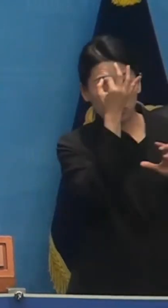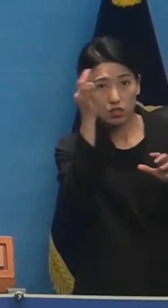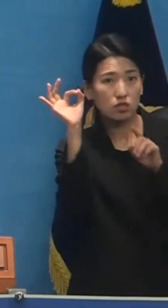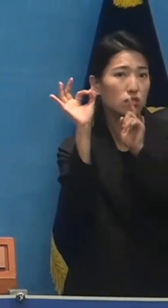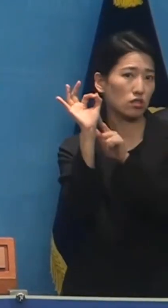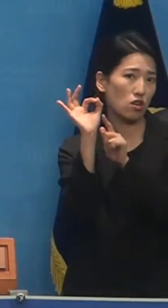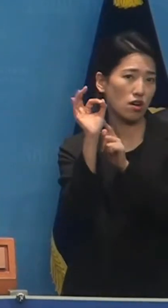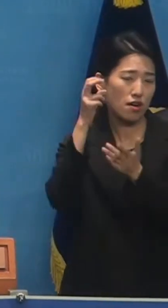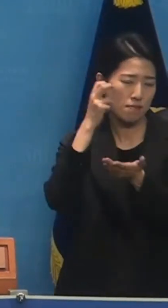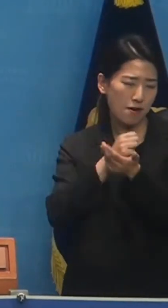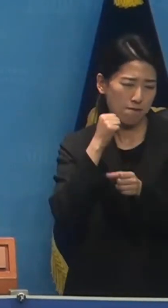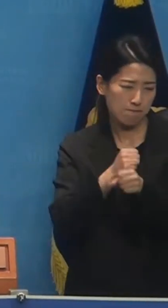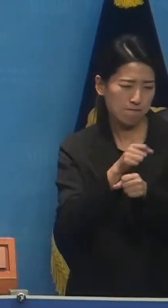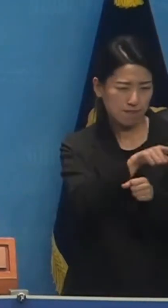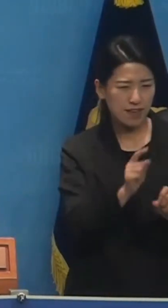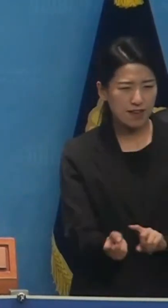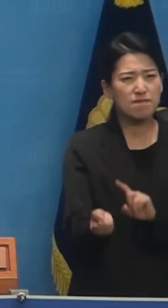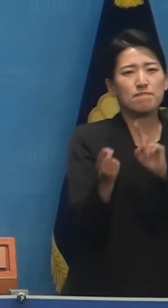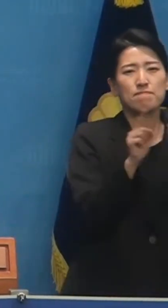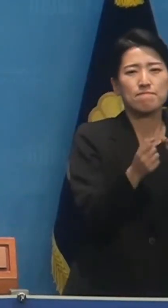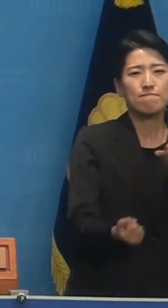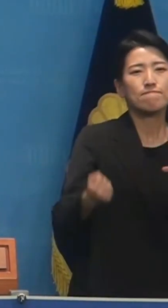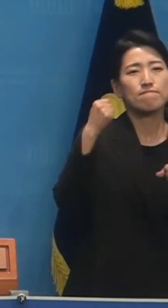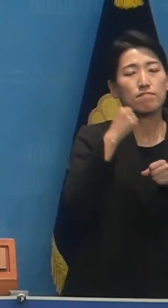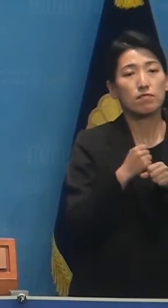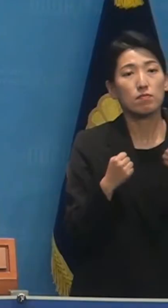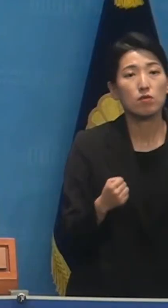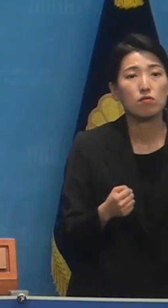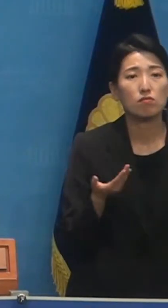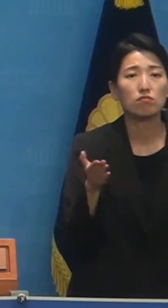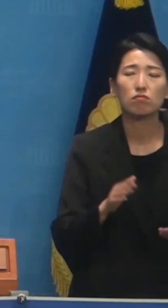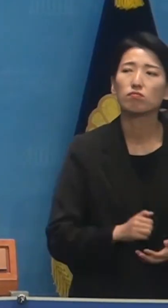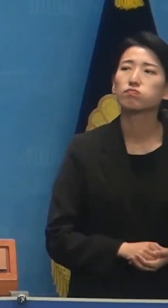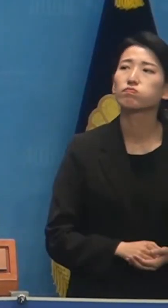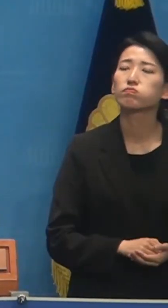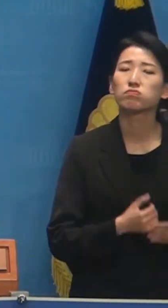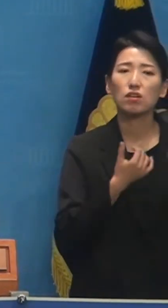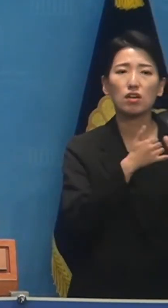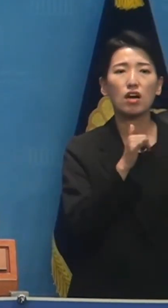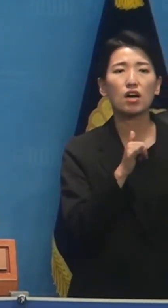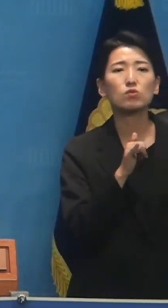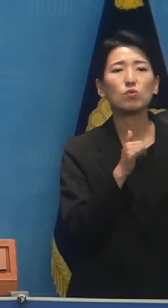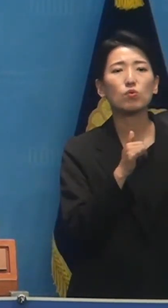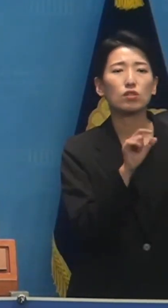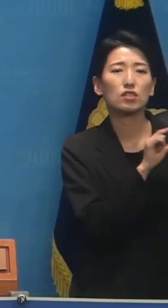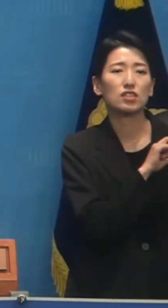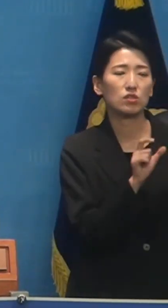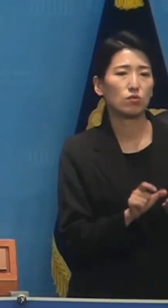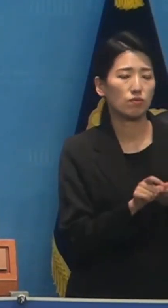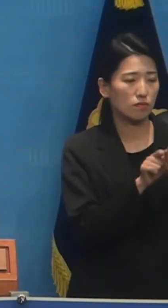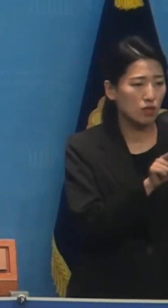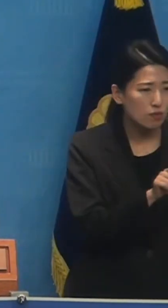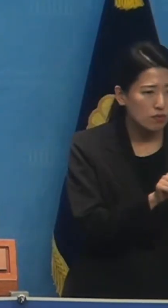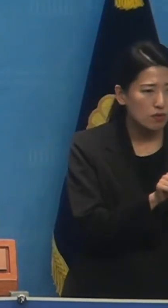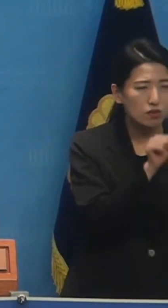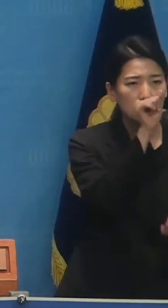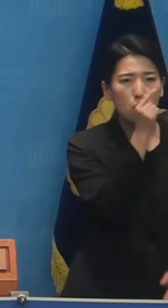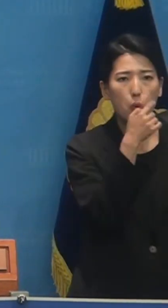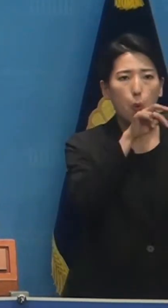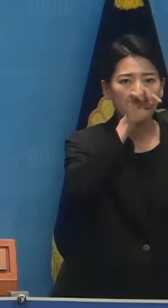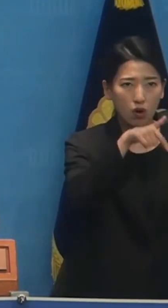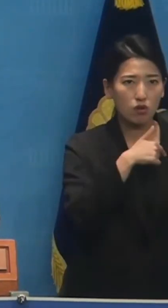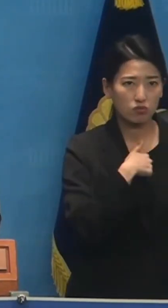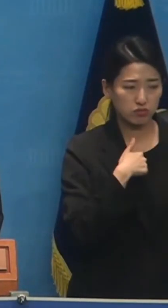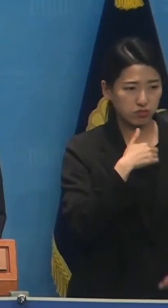회복이 허가되었지만 사실상 가족관계에 등록부, 보족부를 창설할 수 없는